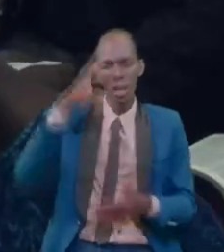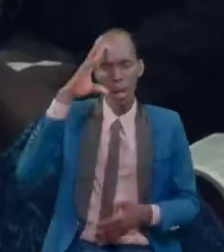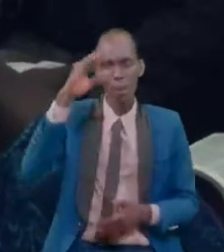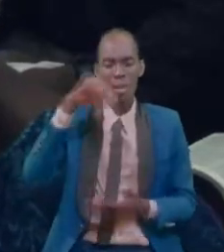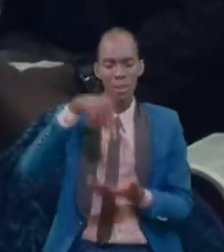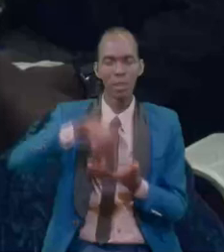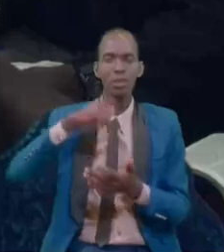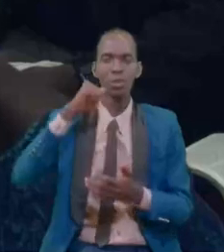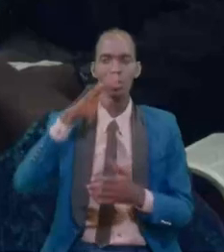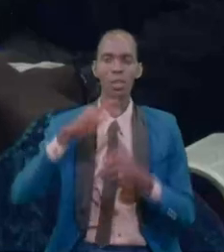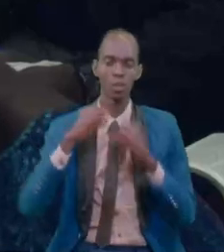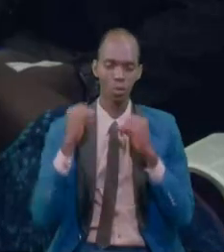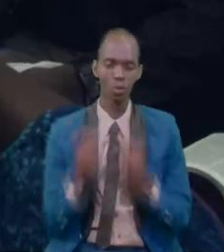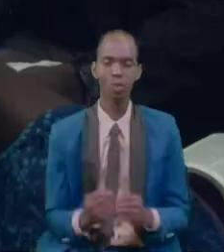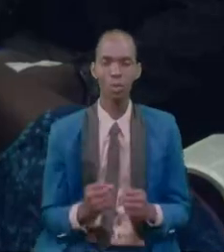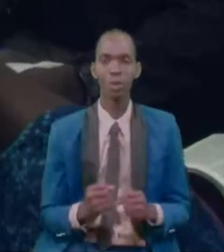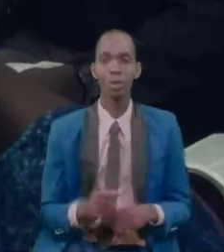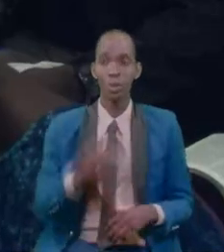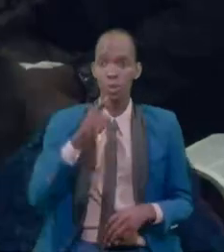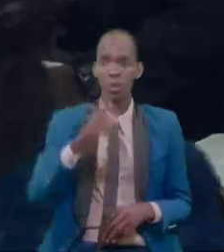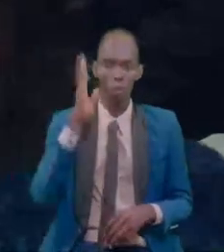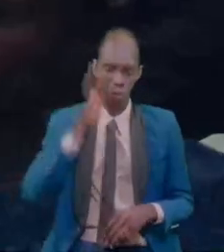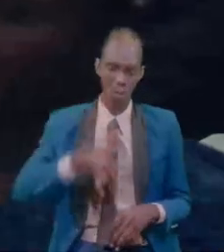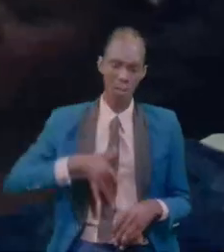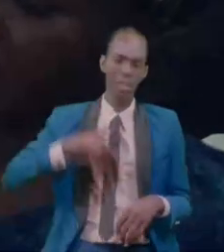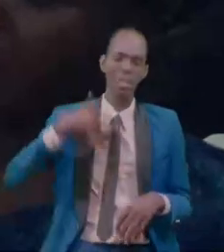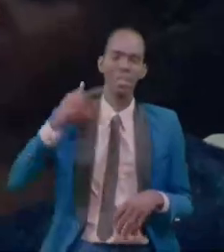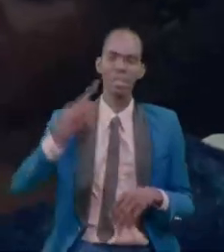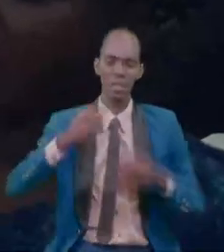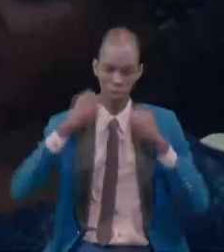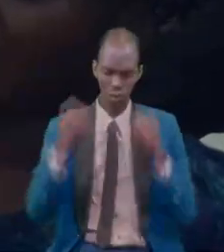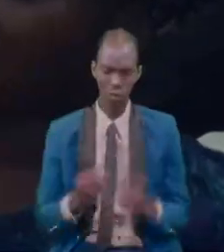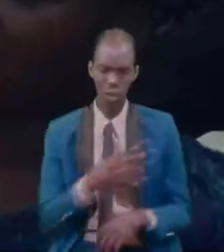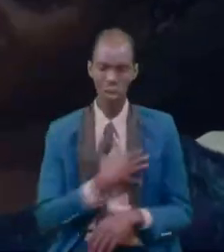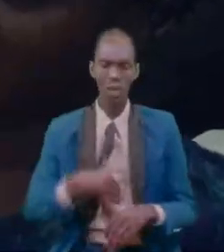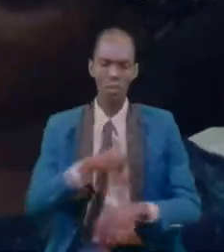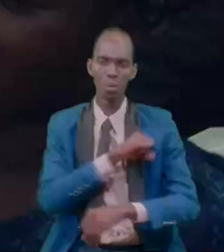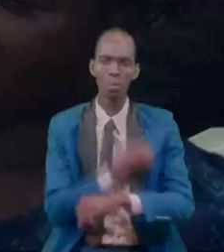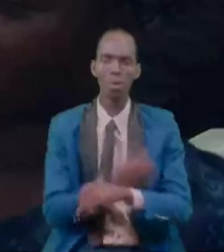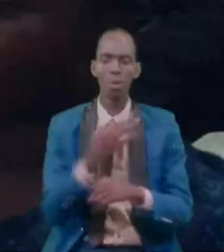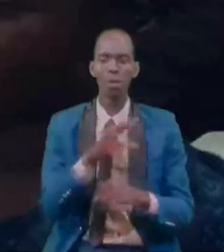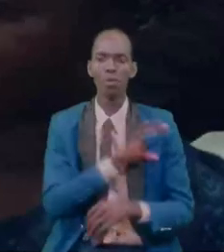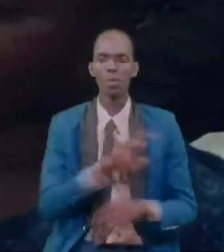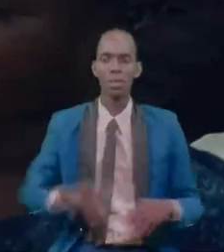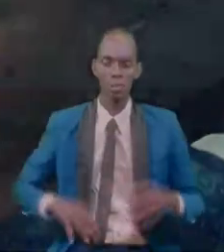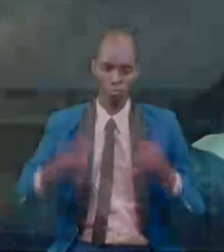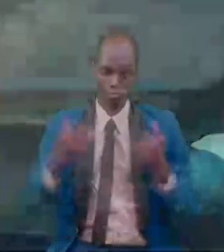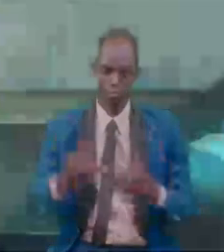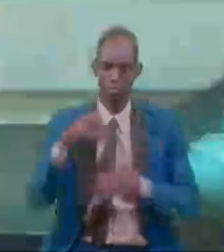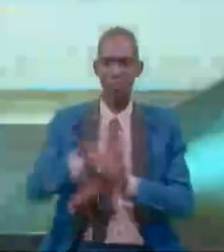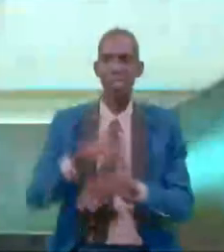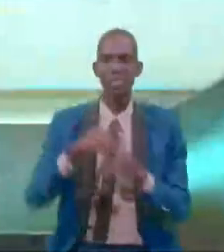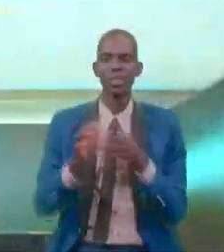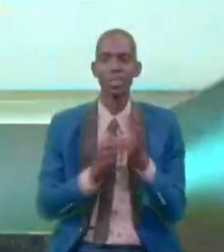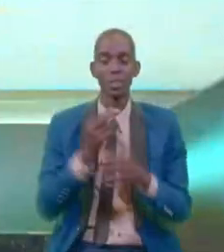C'est la foi en son nom que son nom a raffermi celui que vous voyez et connaissez. Vous allez sentir la puissance de Christ ce